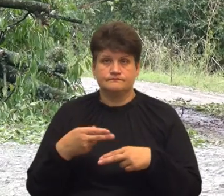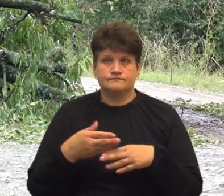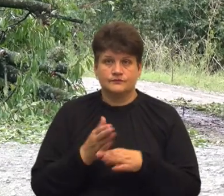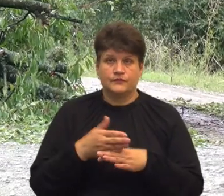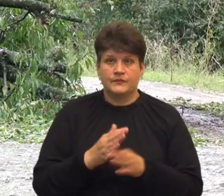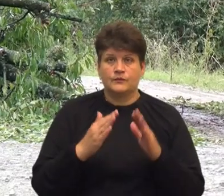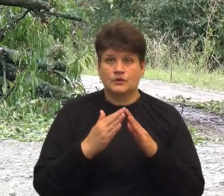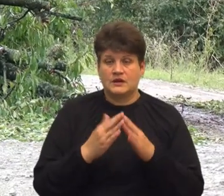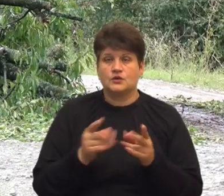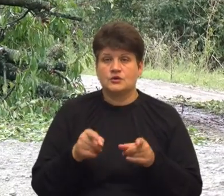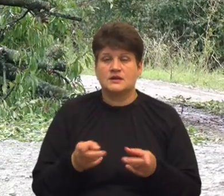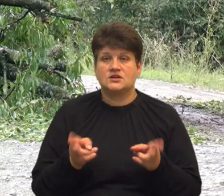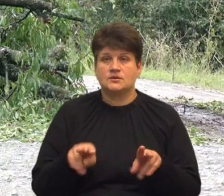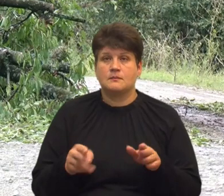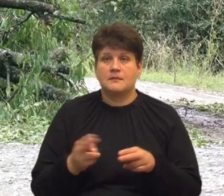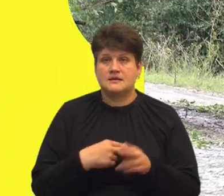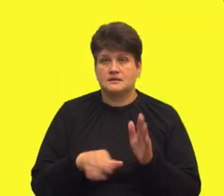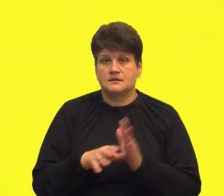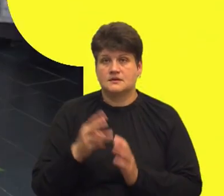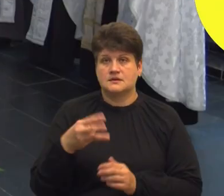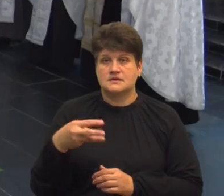35 населених пунктів